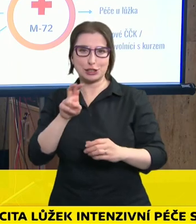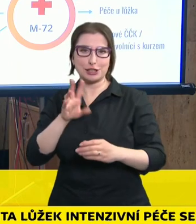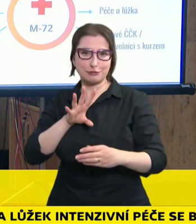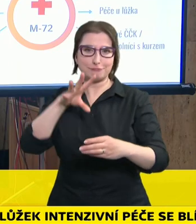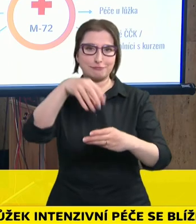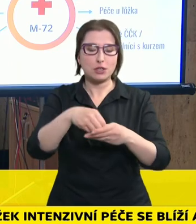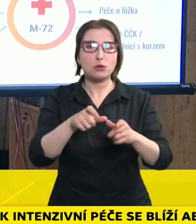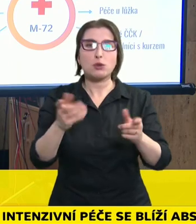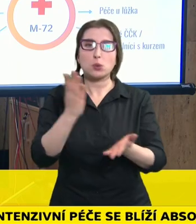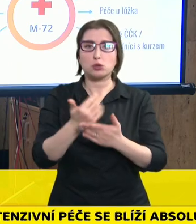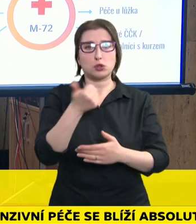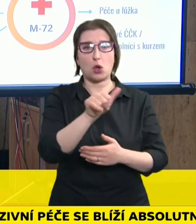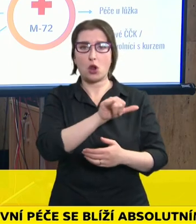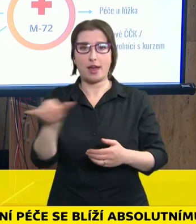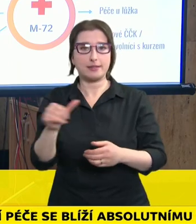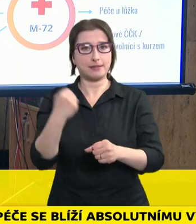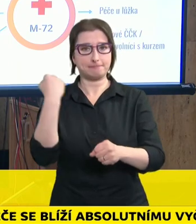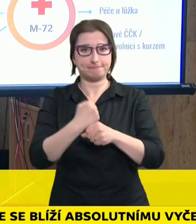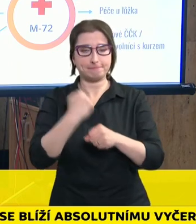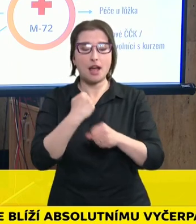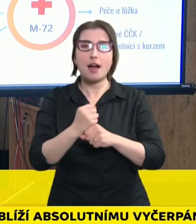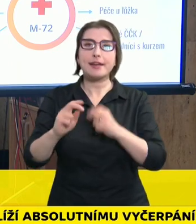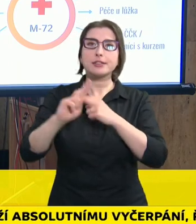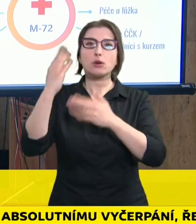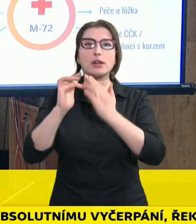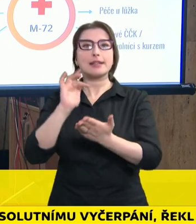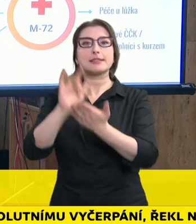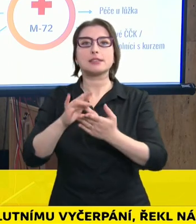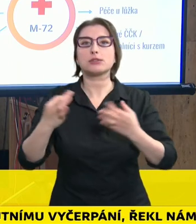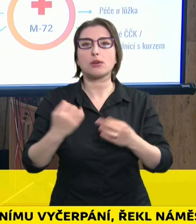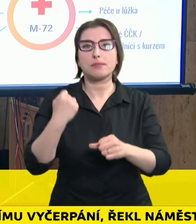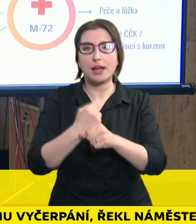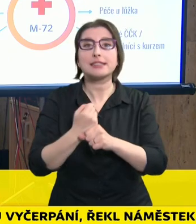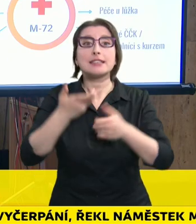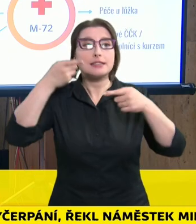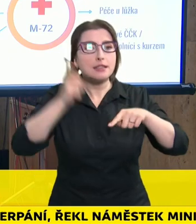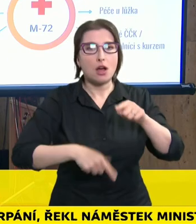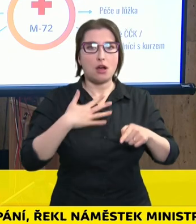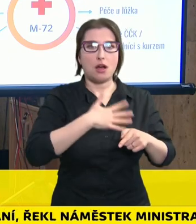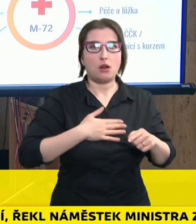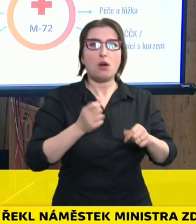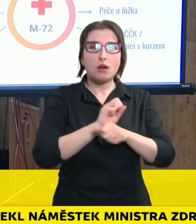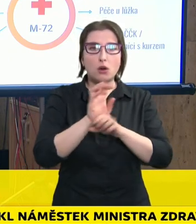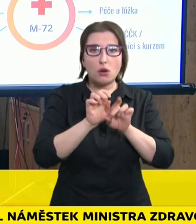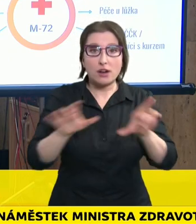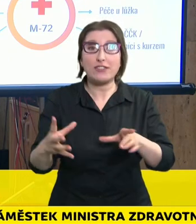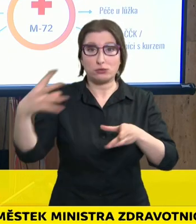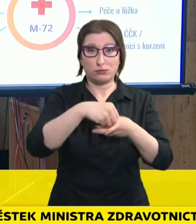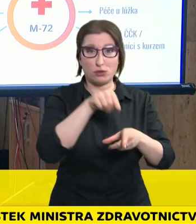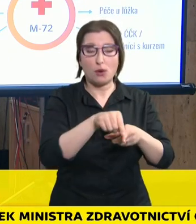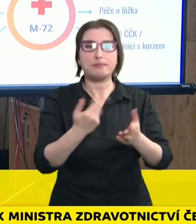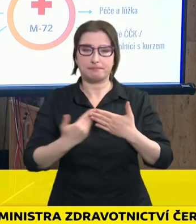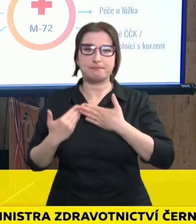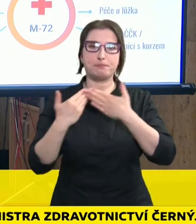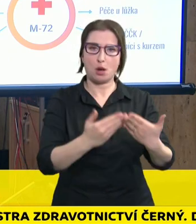než 100 let a jeho historickým posláním je mimo jiné pomáhat při mimořádných událostech a epidemie je samozřejmě jednou z nich. Proto jsme